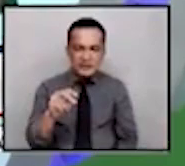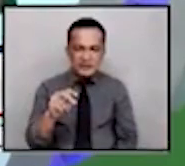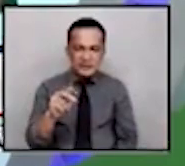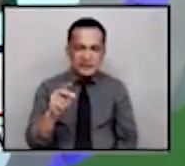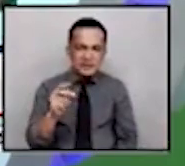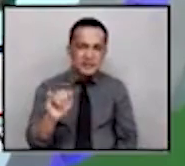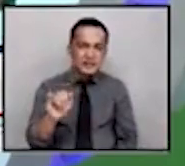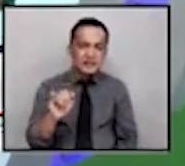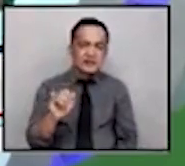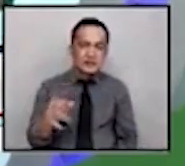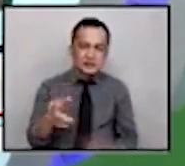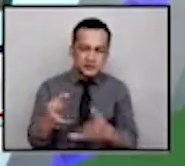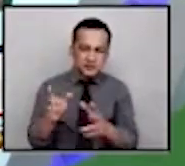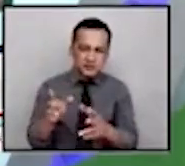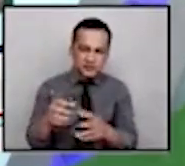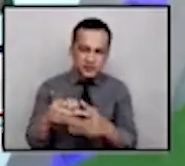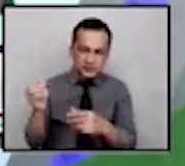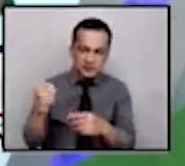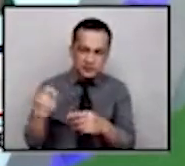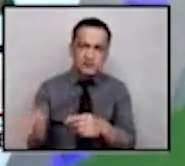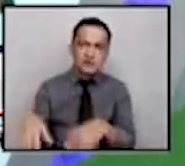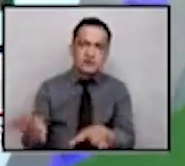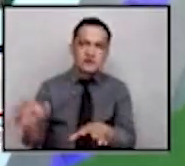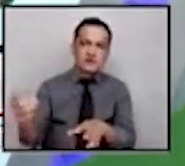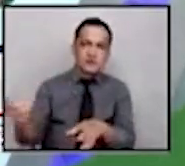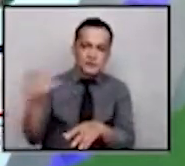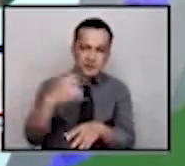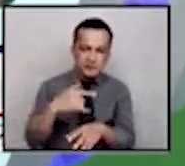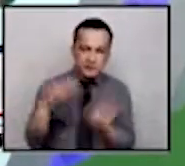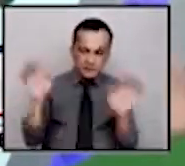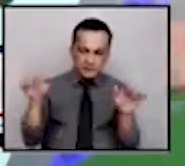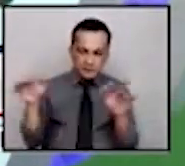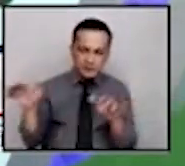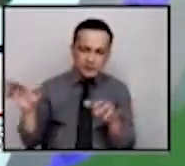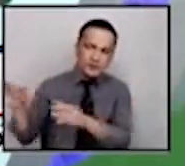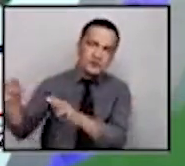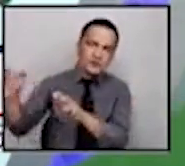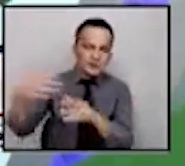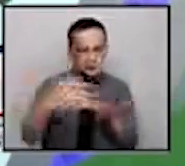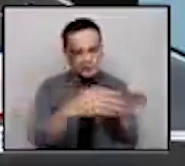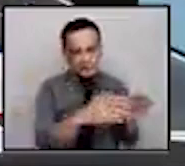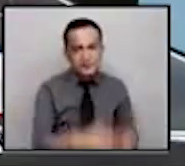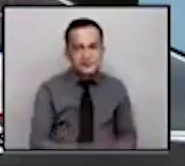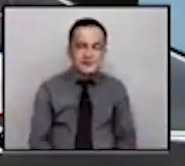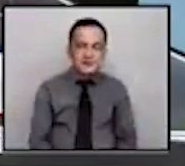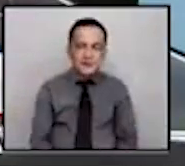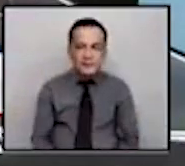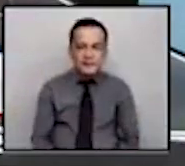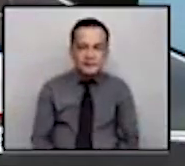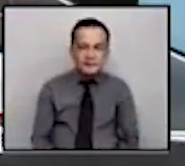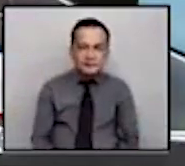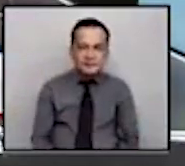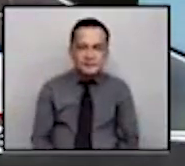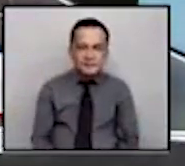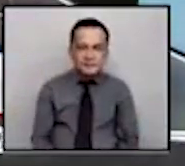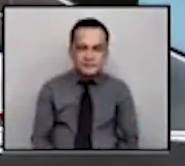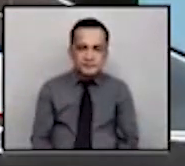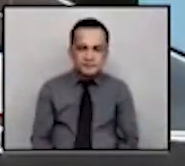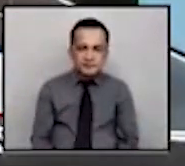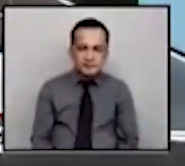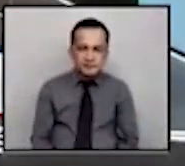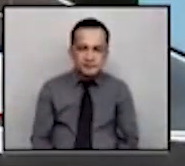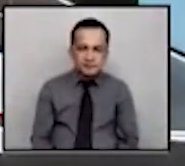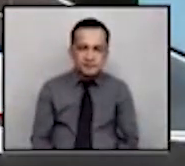time, tapos babalik after a few hours. Pero gutom na yung mga sa training, si Pong ang sasay. Sige po. Yung pigeon